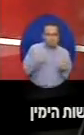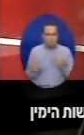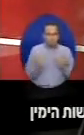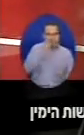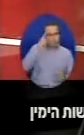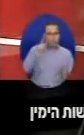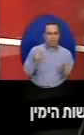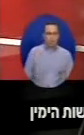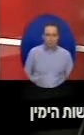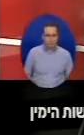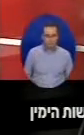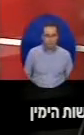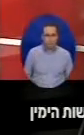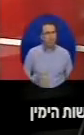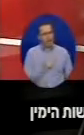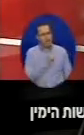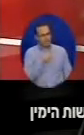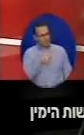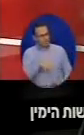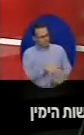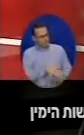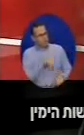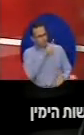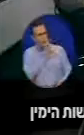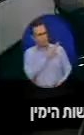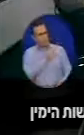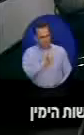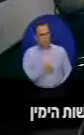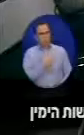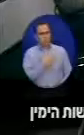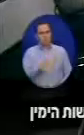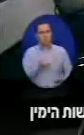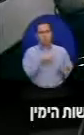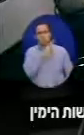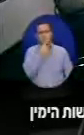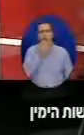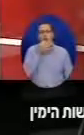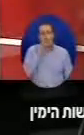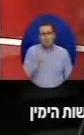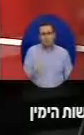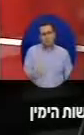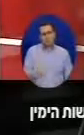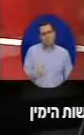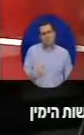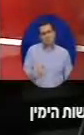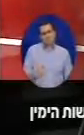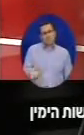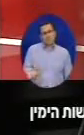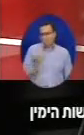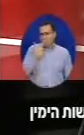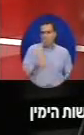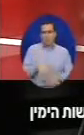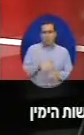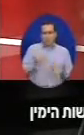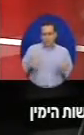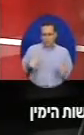להקשות, אופיר, כי לי יש כן תחושה שביבי מכוון לבחירות. הוא אומר לעצמו, יותר טוב מזה כבר לא יהיה לי. תחושת הביטחון נפגעה